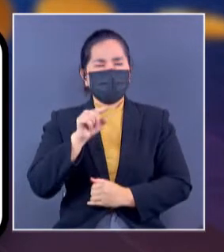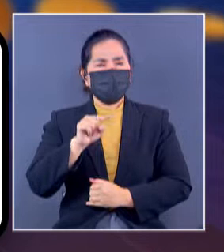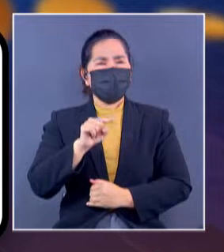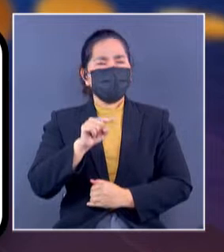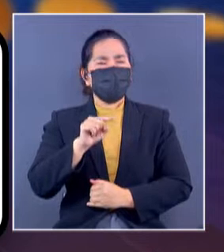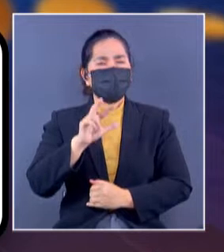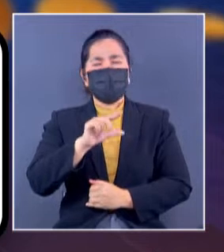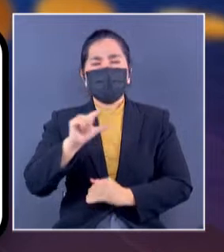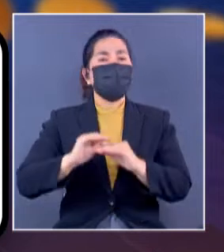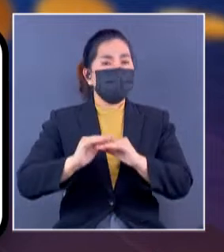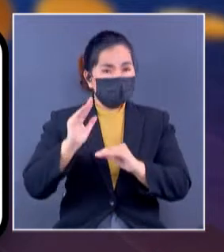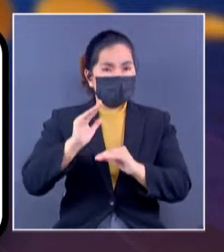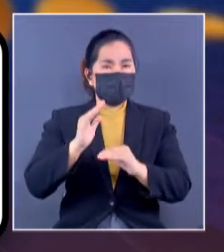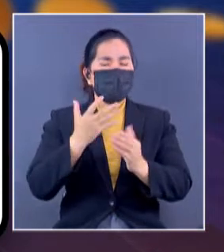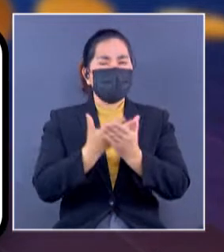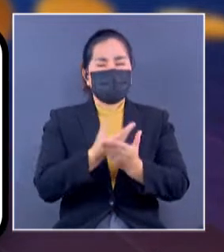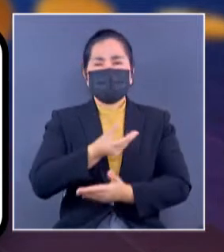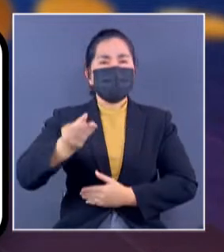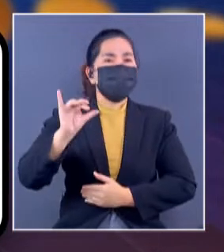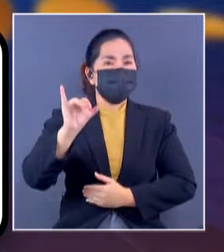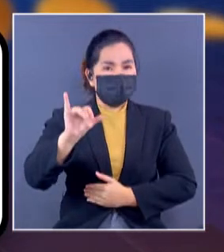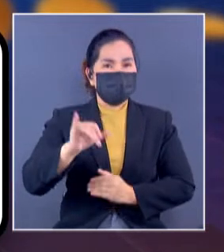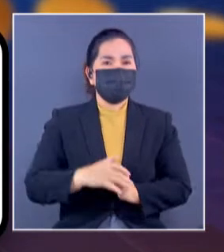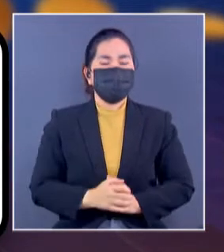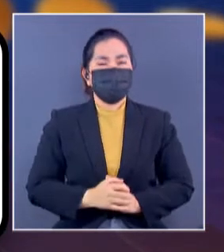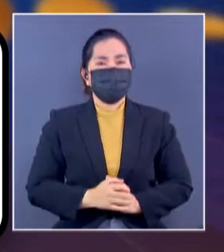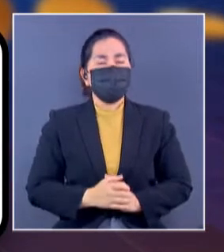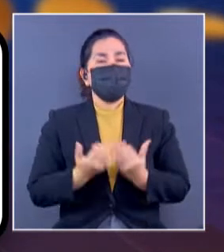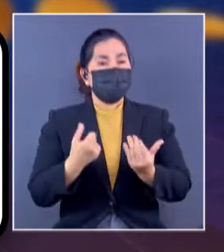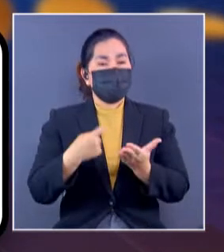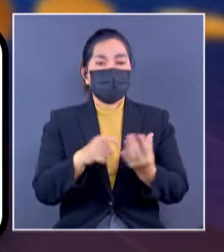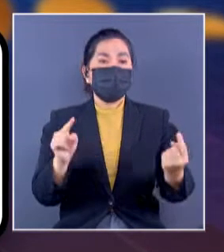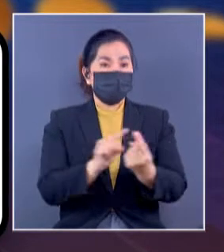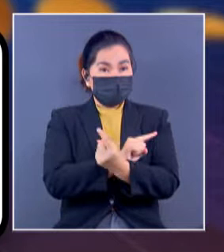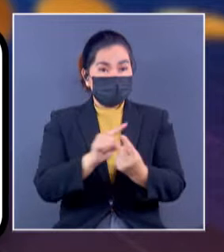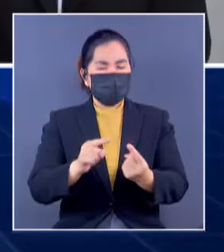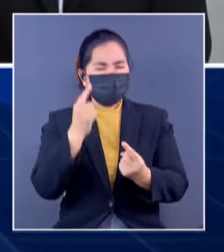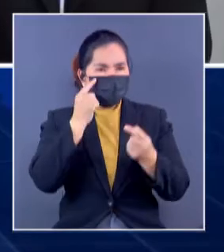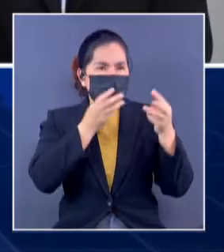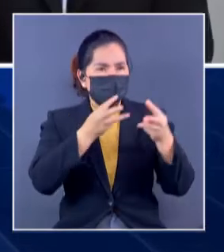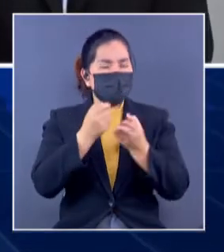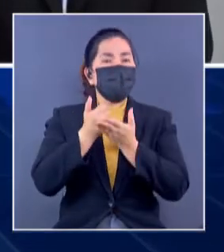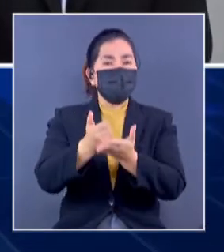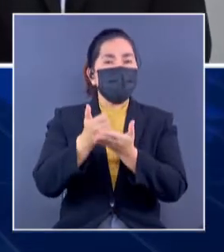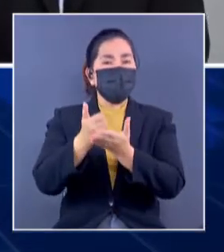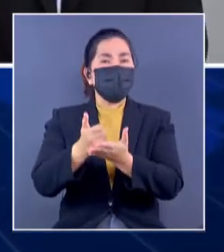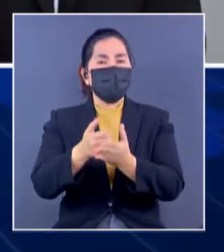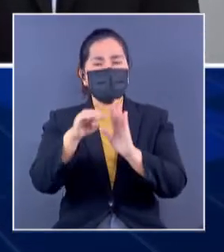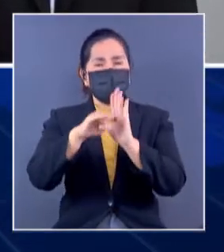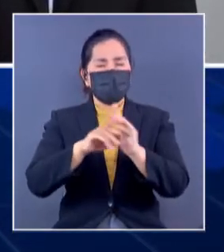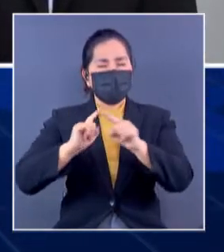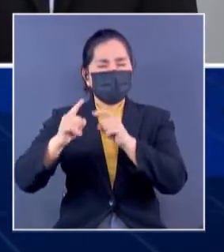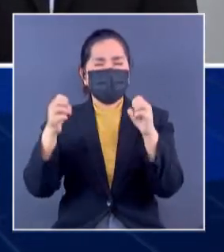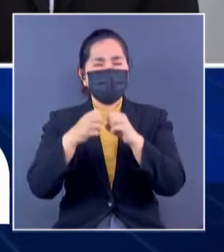เกินอยู่อีกราวๆ 3,300,000 คนด้วยกันทางสำนักงานประกันสังคมครับได้มีแนวทางในการช่วยเหลือเพื่อลดขั้นตอน